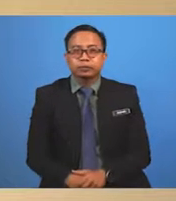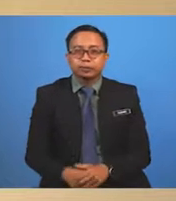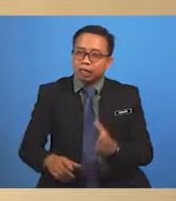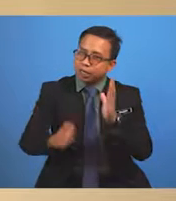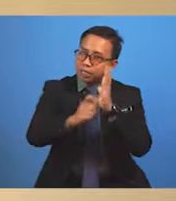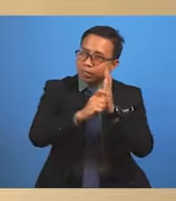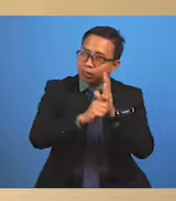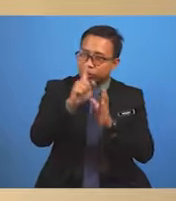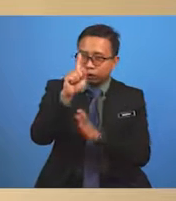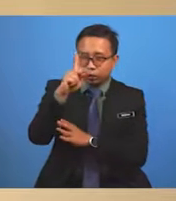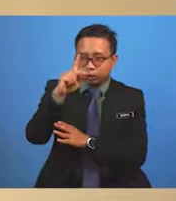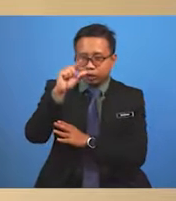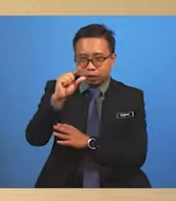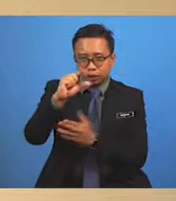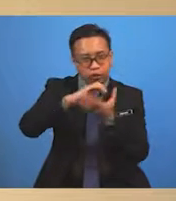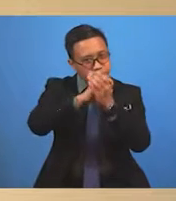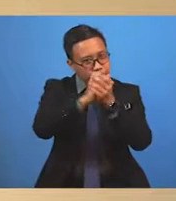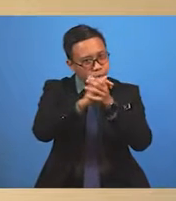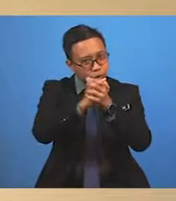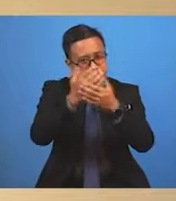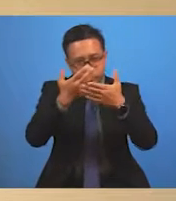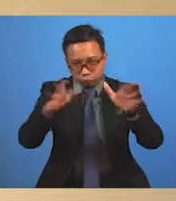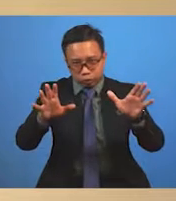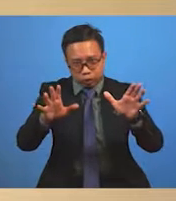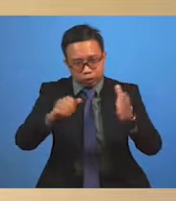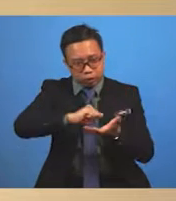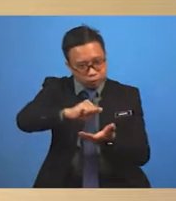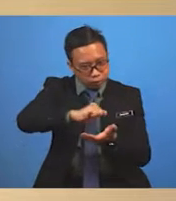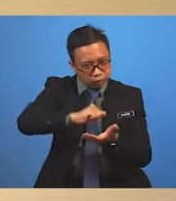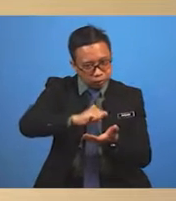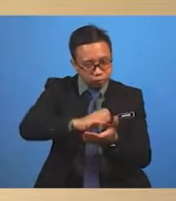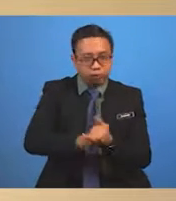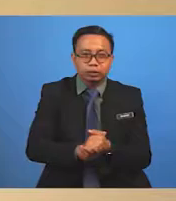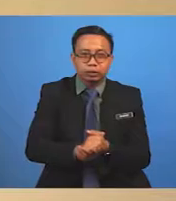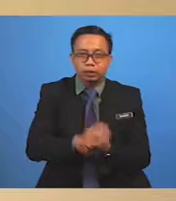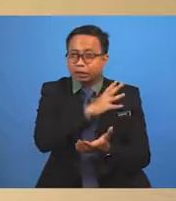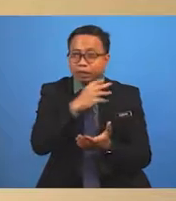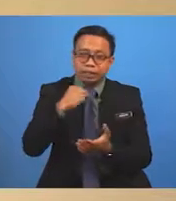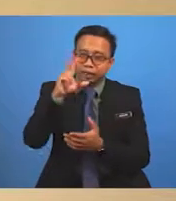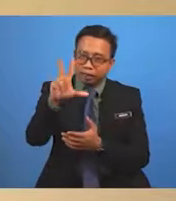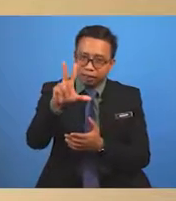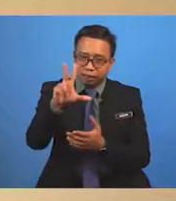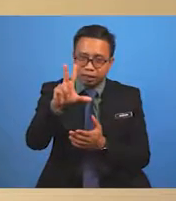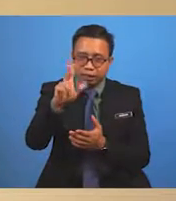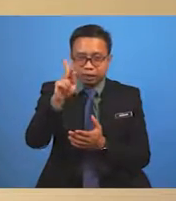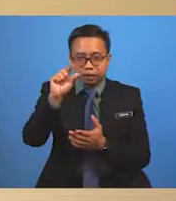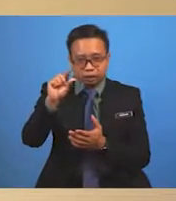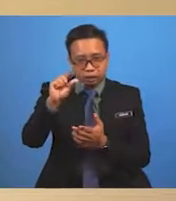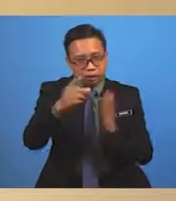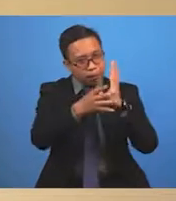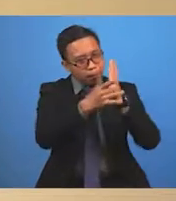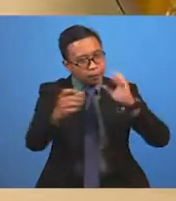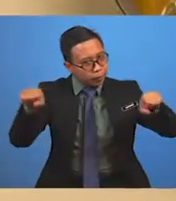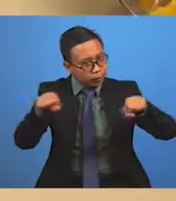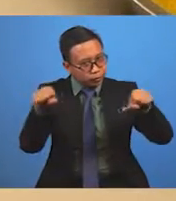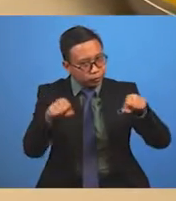Campurkan 1 kg sabun yang telah kita parut dan 3 kg minyak masak.